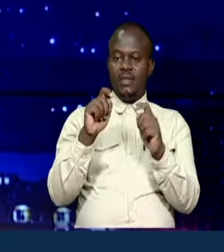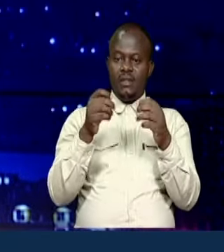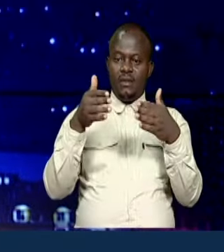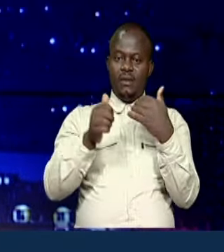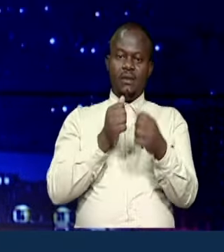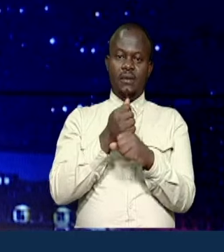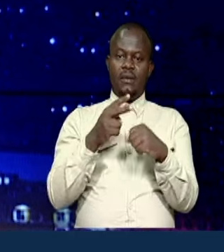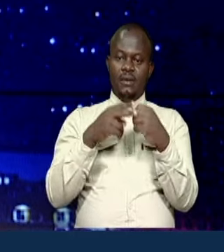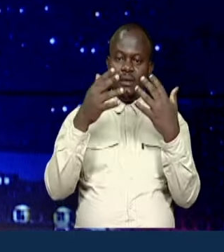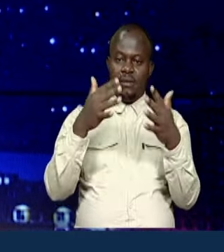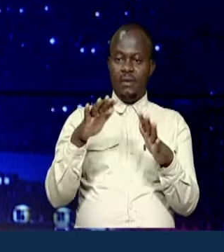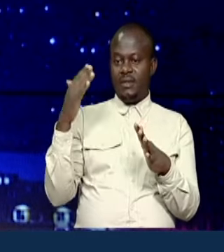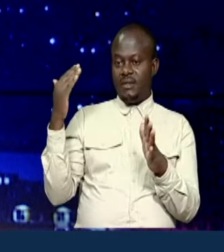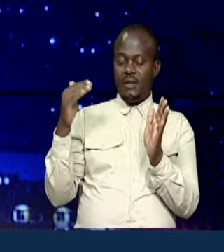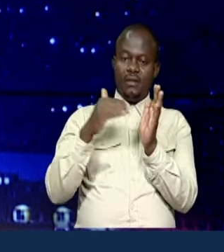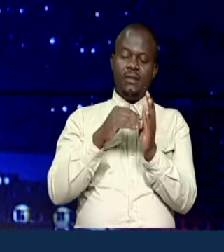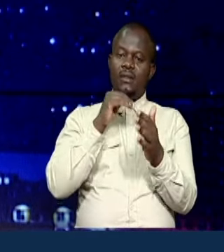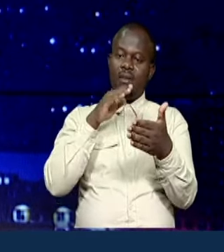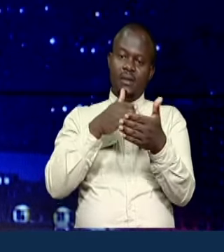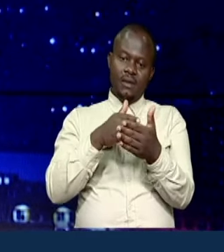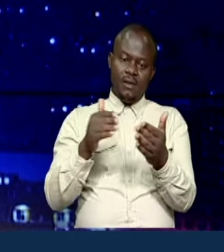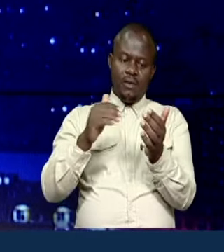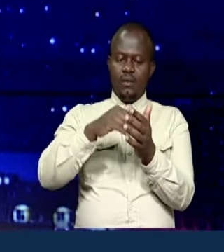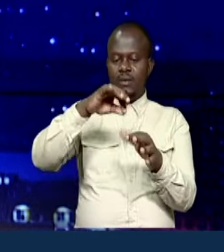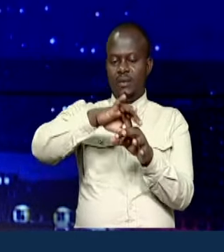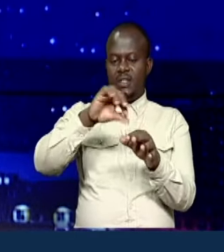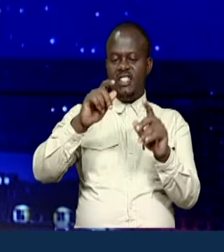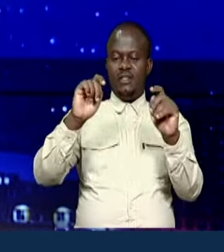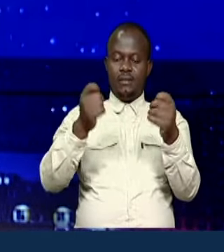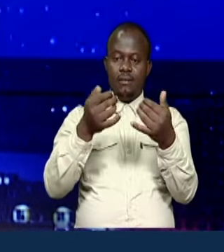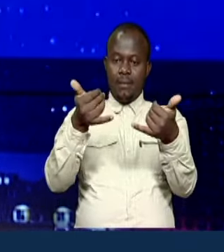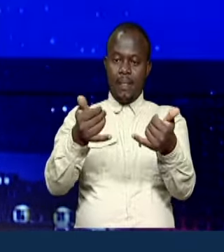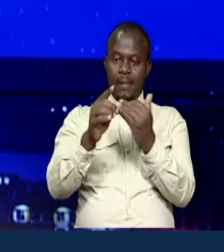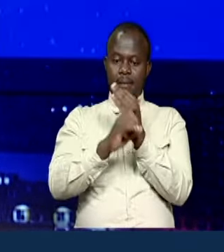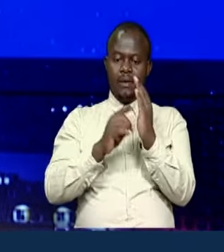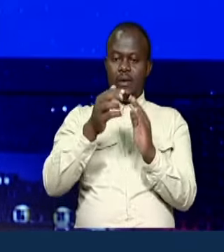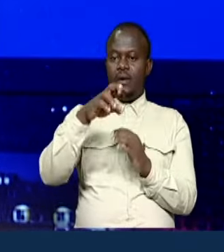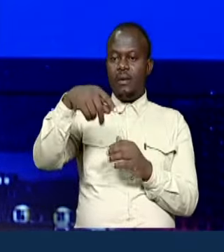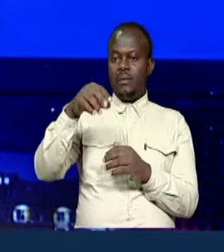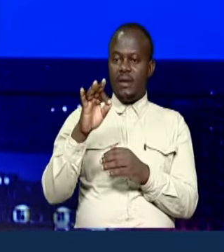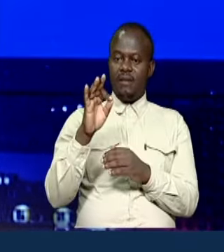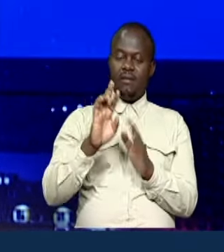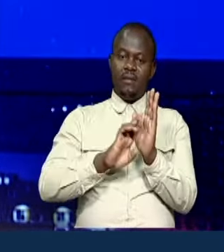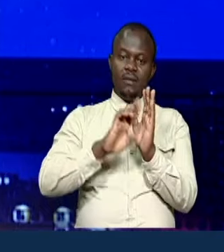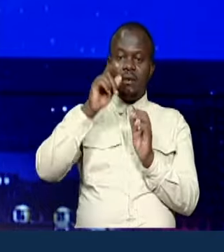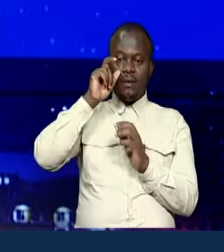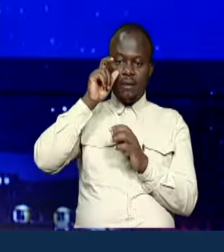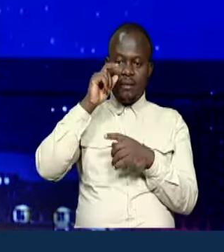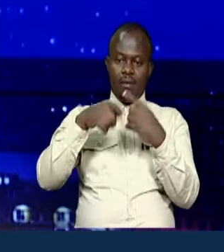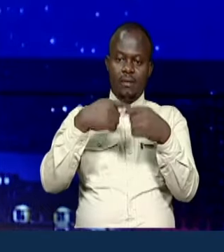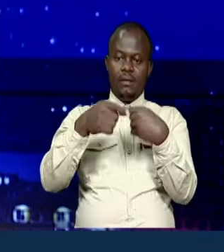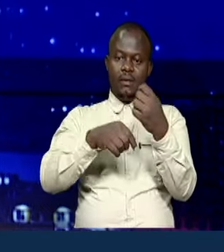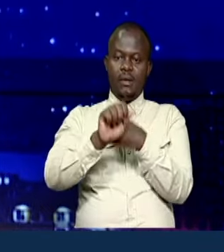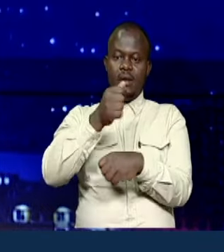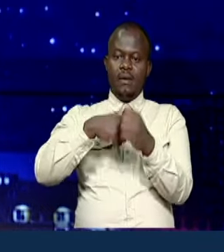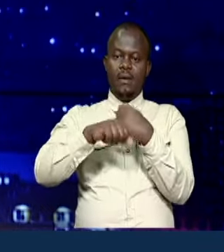y'imyaka 7 ishize ndetse ngo nta kizabuza kongera kumutorera indi manda muri aka karere niho umukandida wa FPR Paul Kagame yakomereje ibikorwa